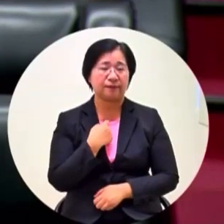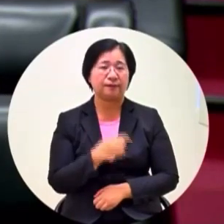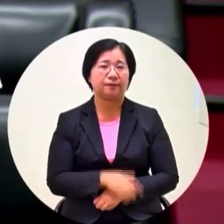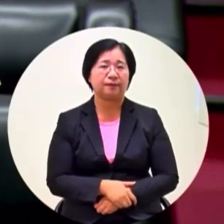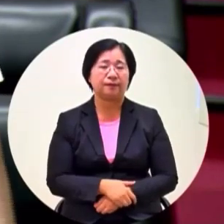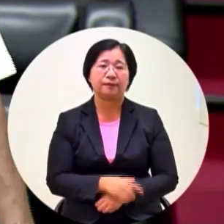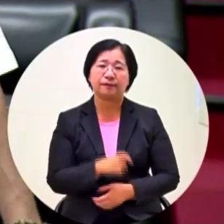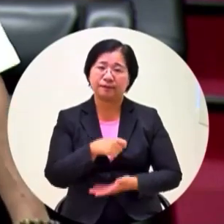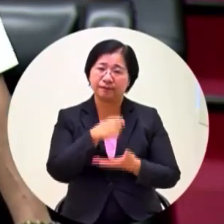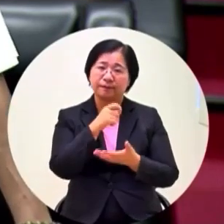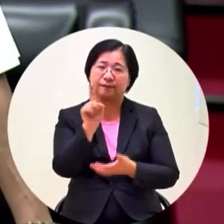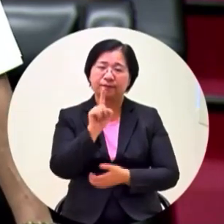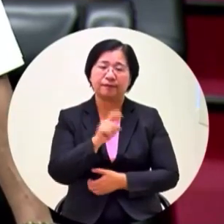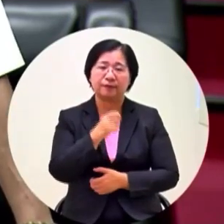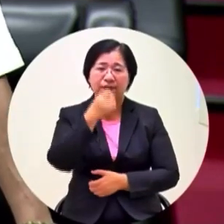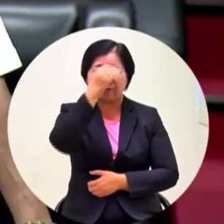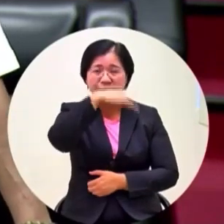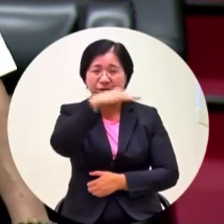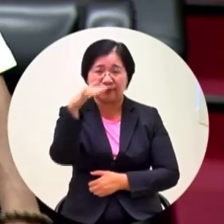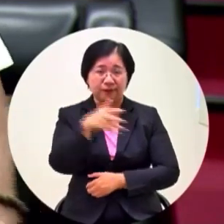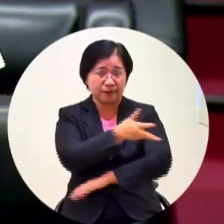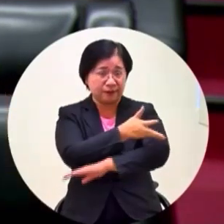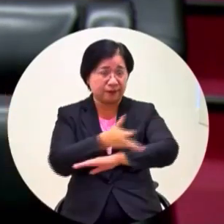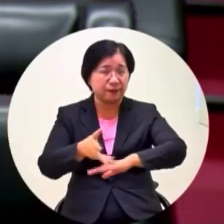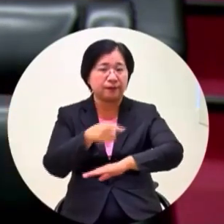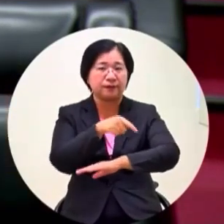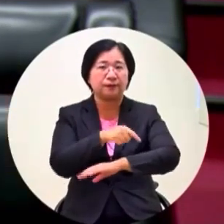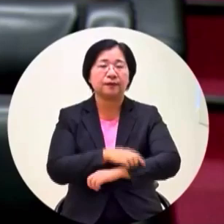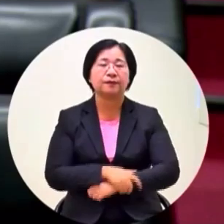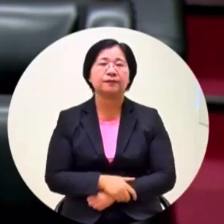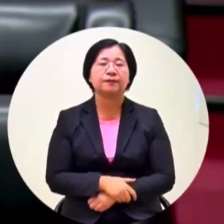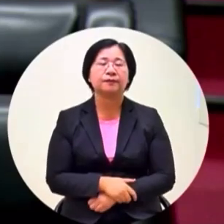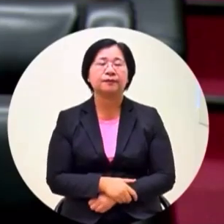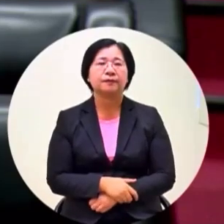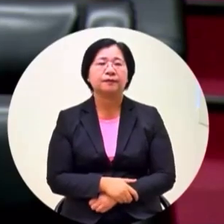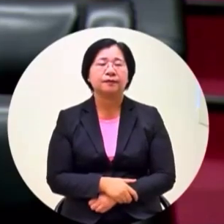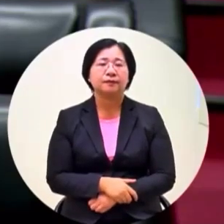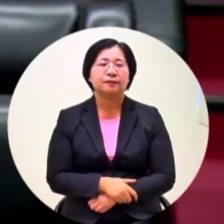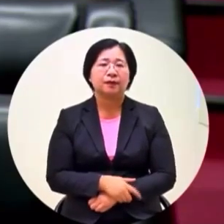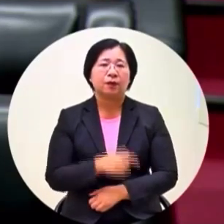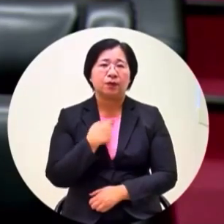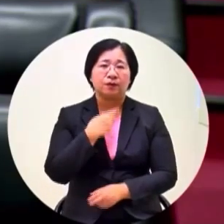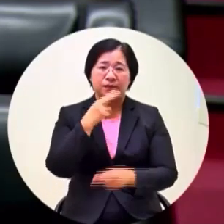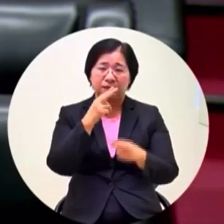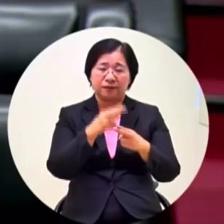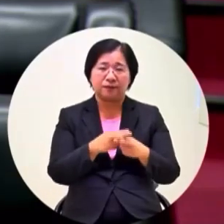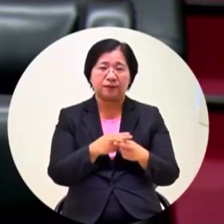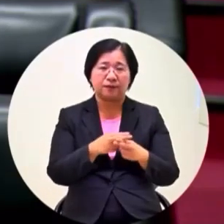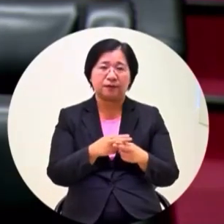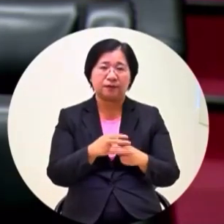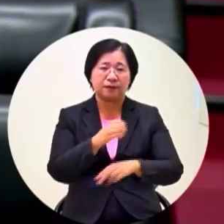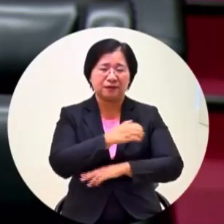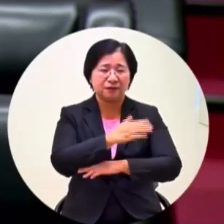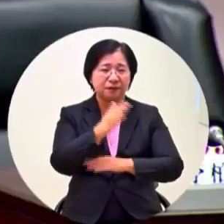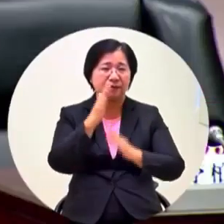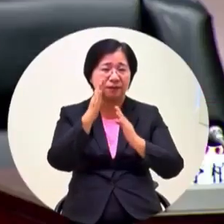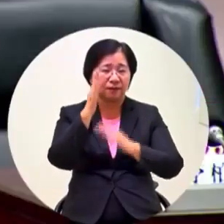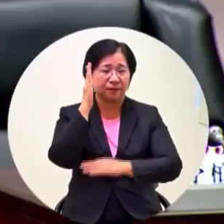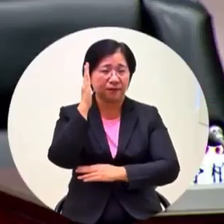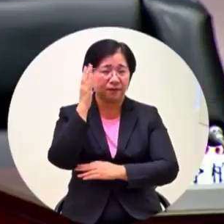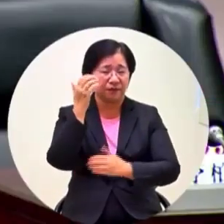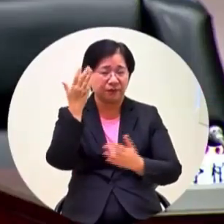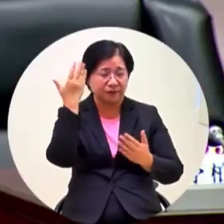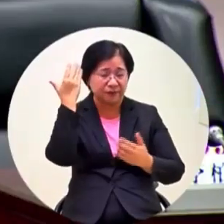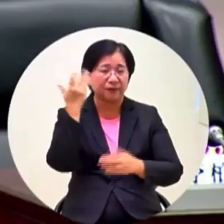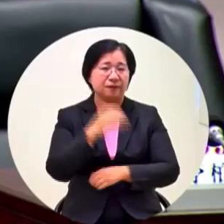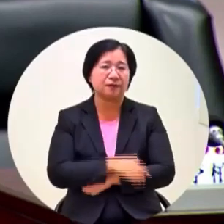着咱的凤山溪。啊，当然凤山溪，我相信伫县政府时代，包括咱的